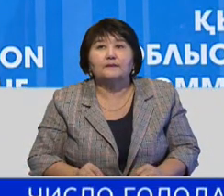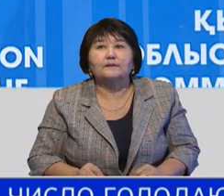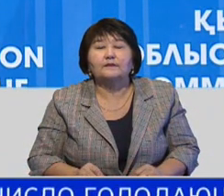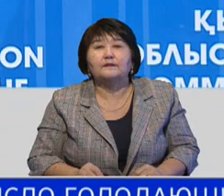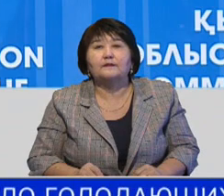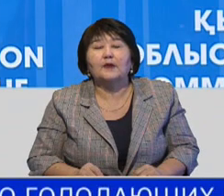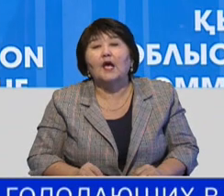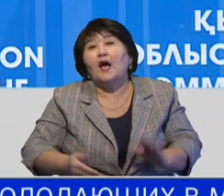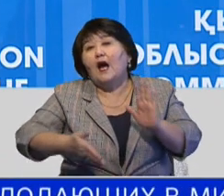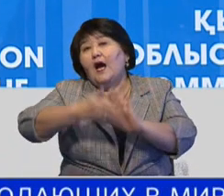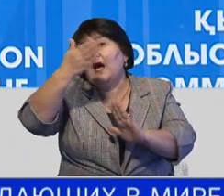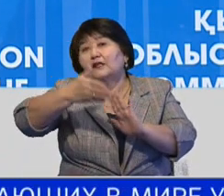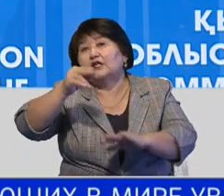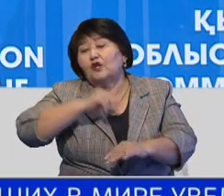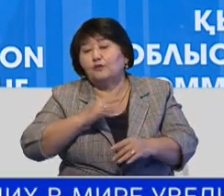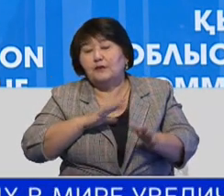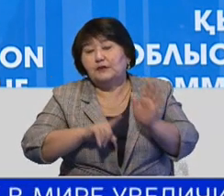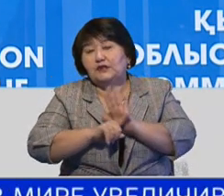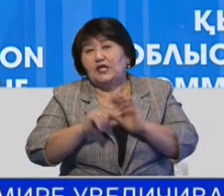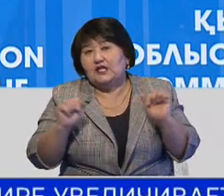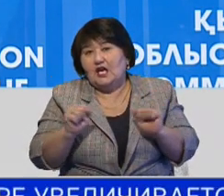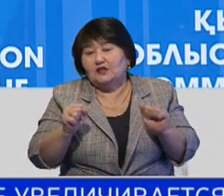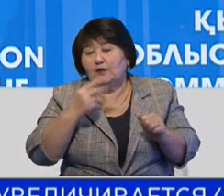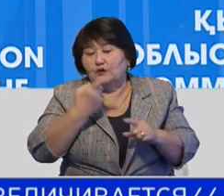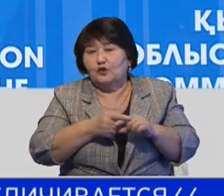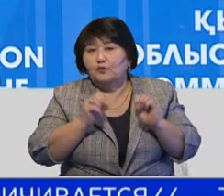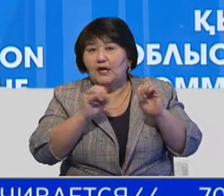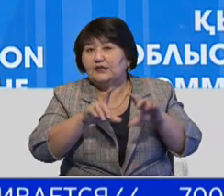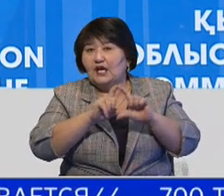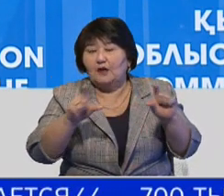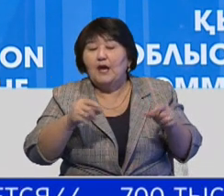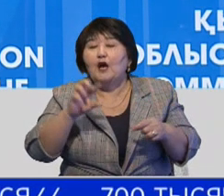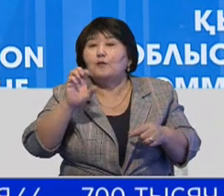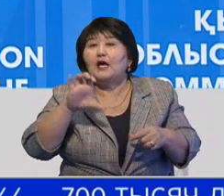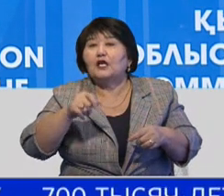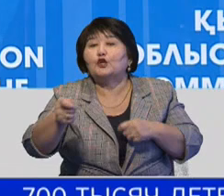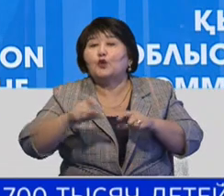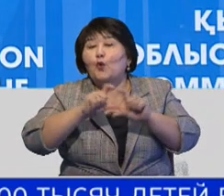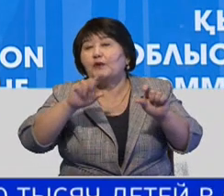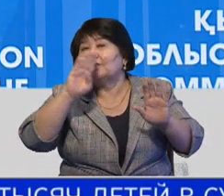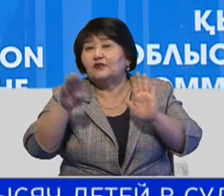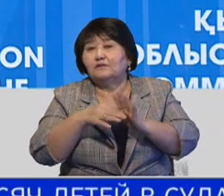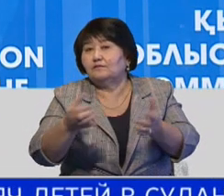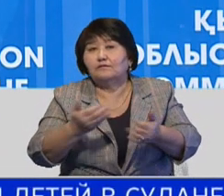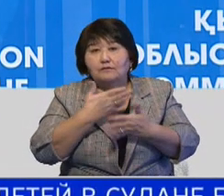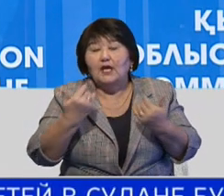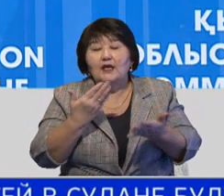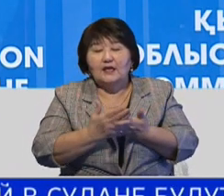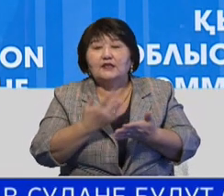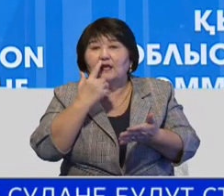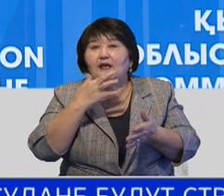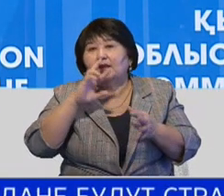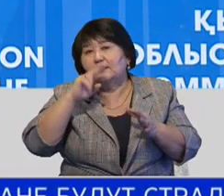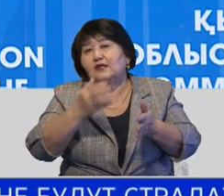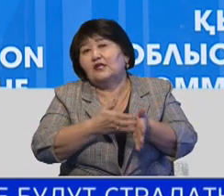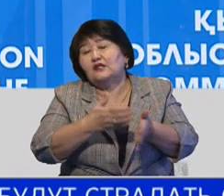сферы отделочные работы пришлись на зиму несмотря на сдачу объектов на баланс управления они не приняты есть недостатки